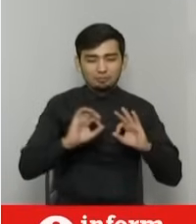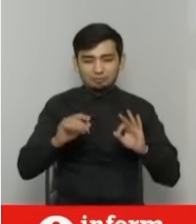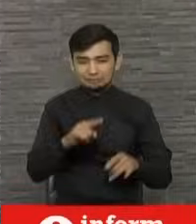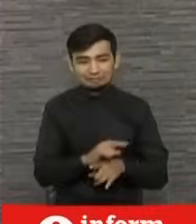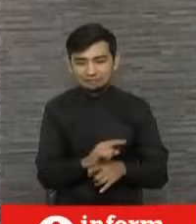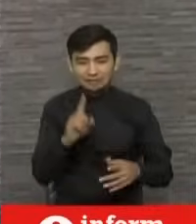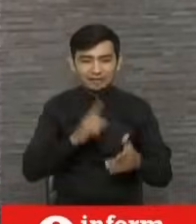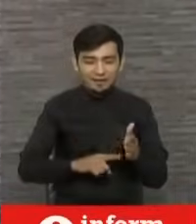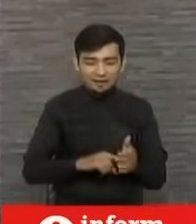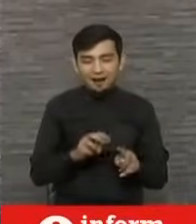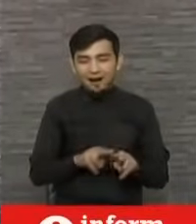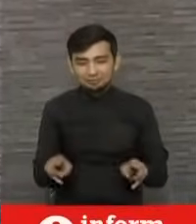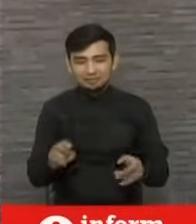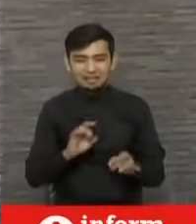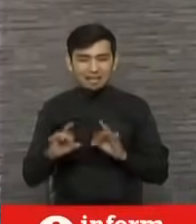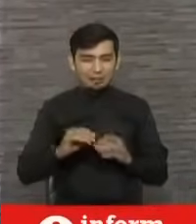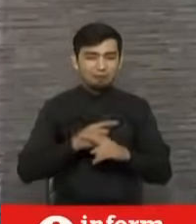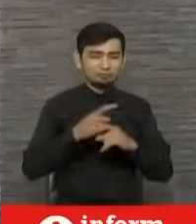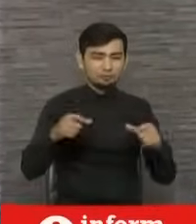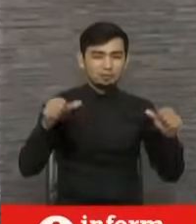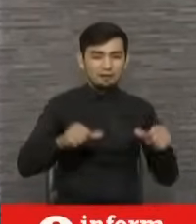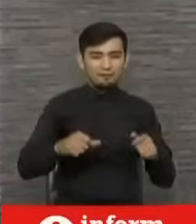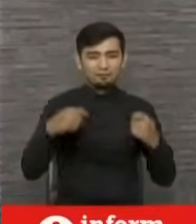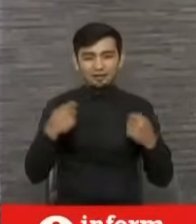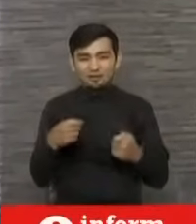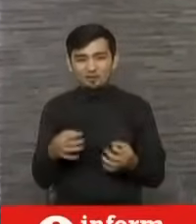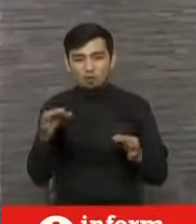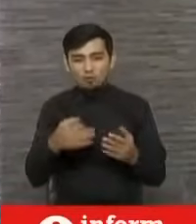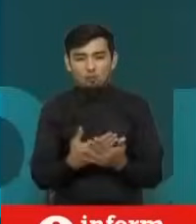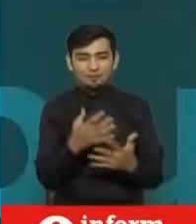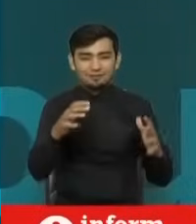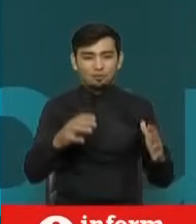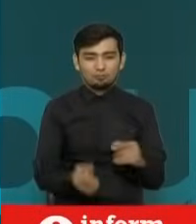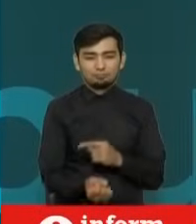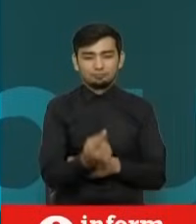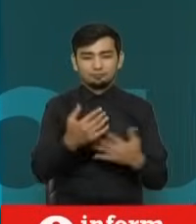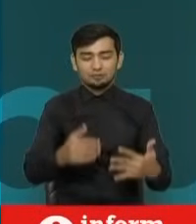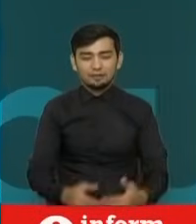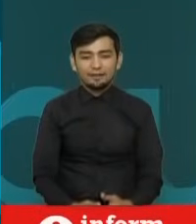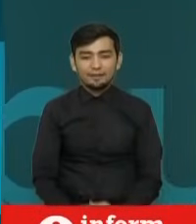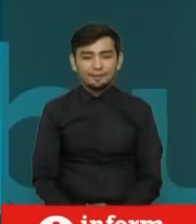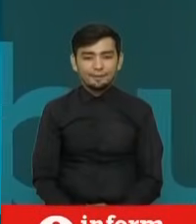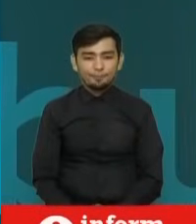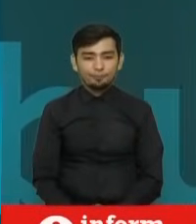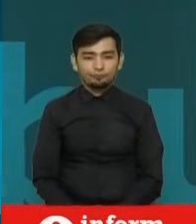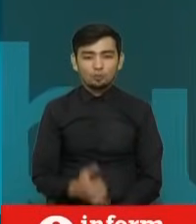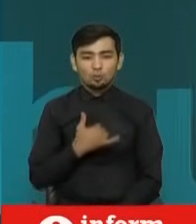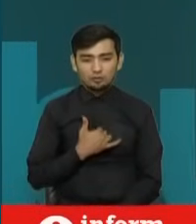считают что такую волну объявлений о продаже прав вызвали новые поправки в закон у нас